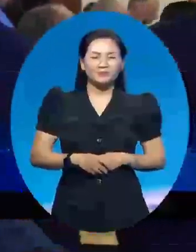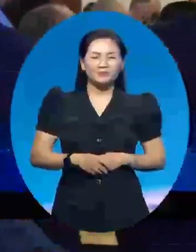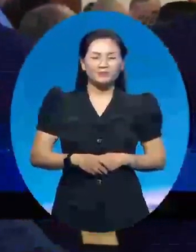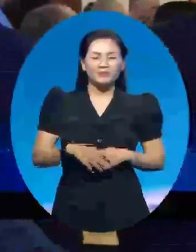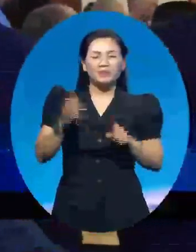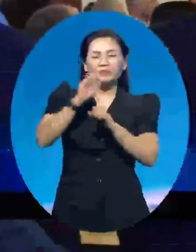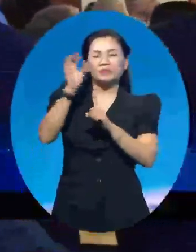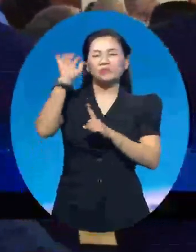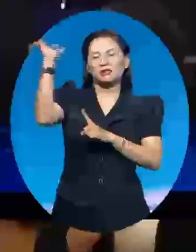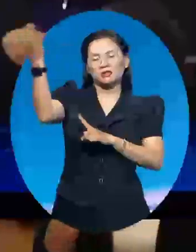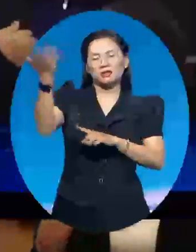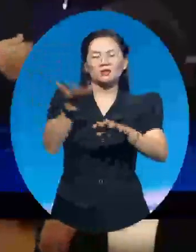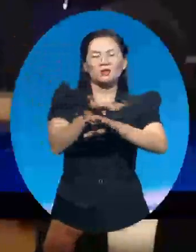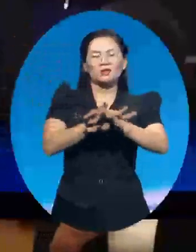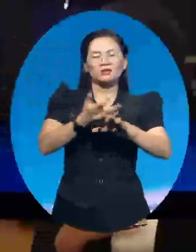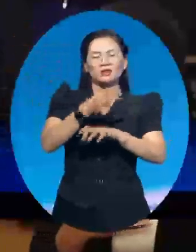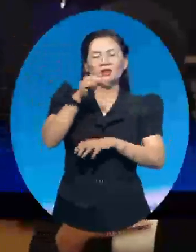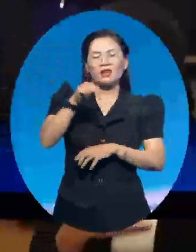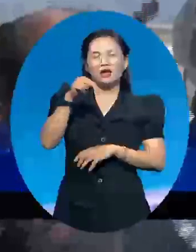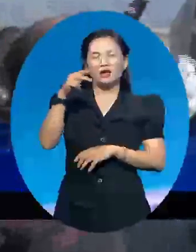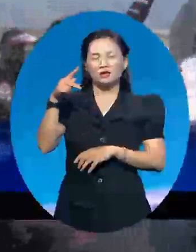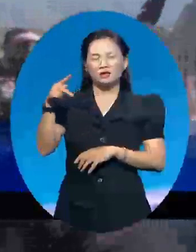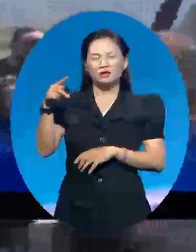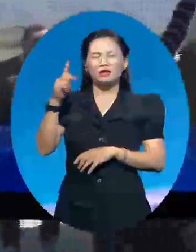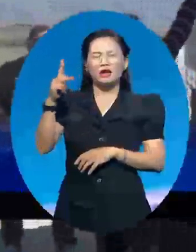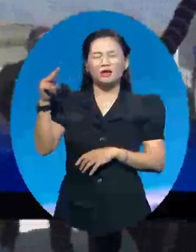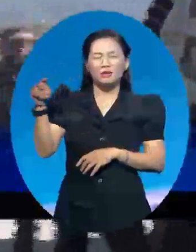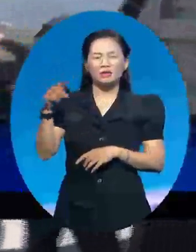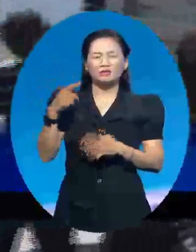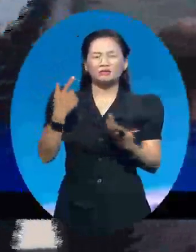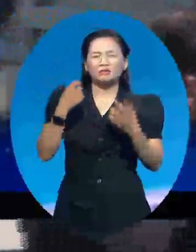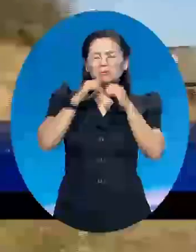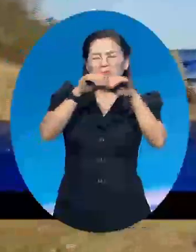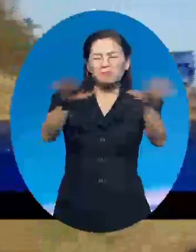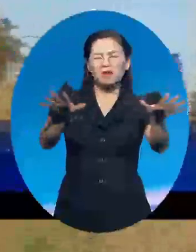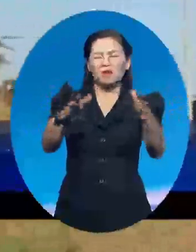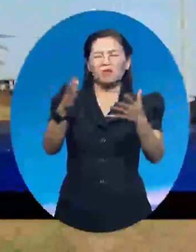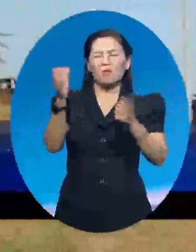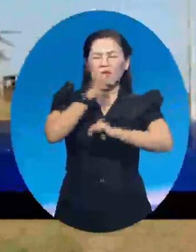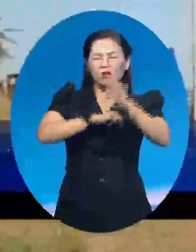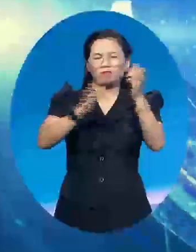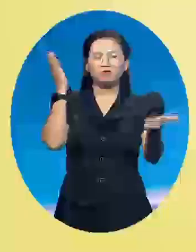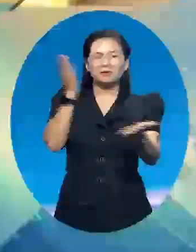Tin thế giới, Cộng hòa Nagorno-Karabakh tự xưng ký sắc lệnh chấm dứt sự tồn tại.